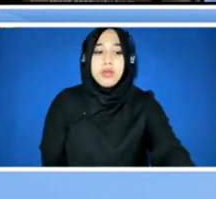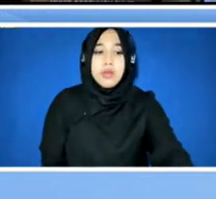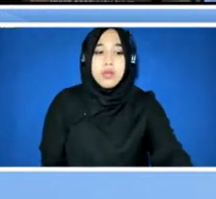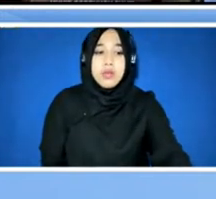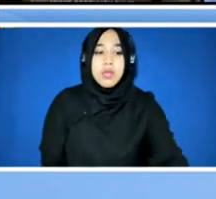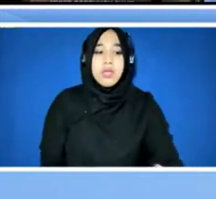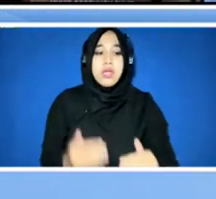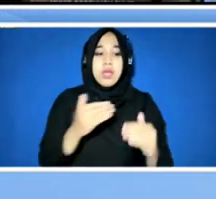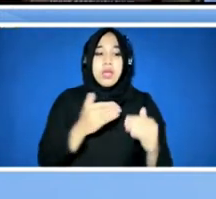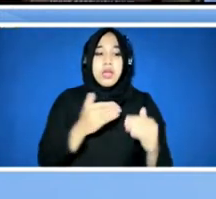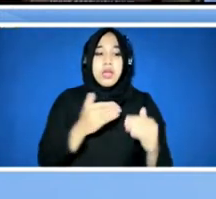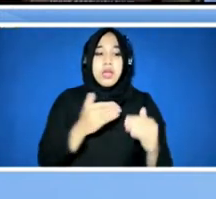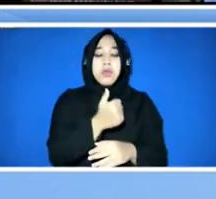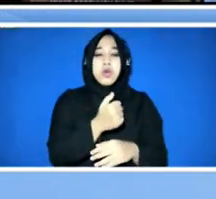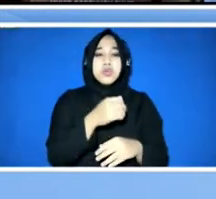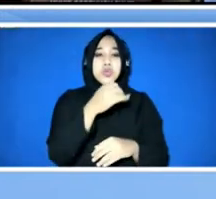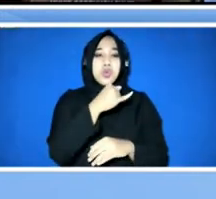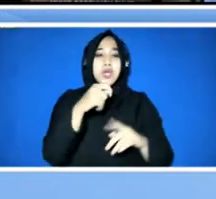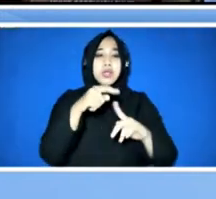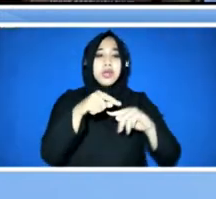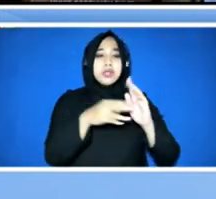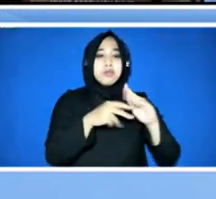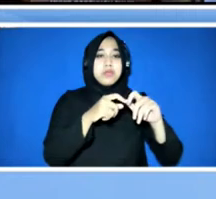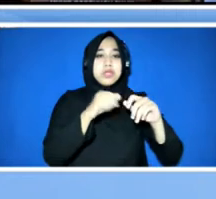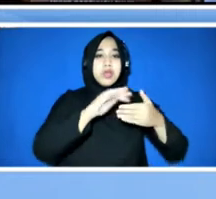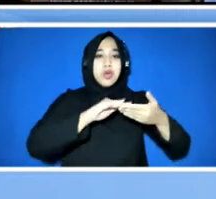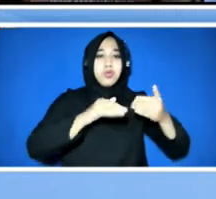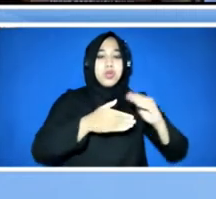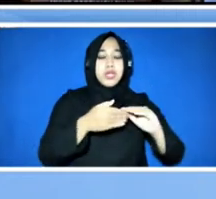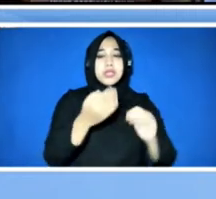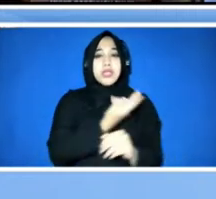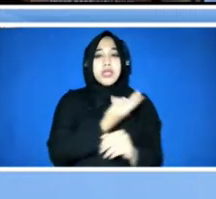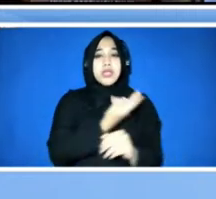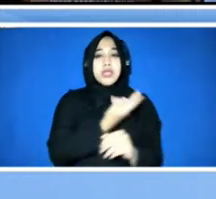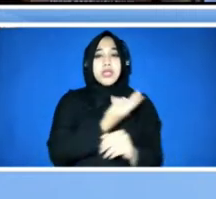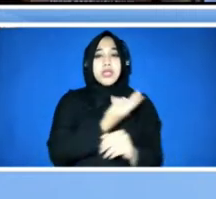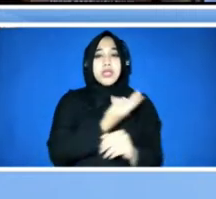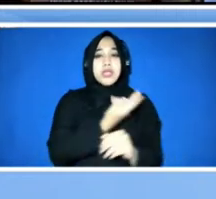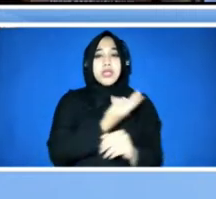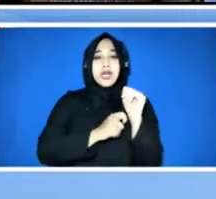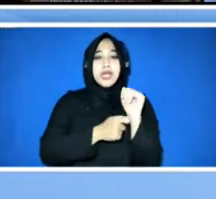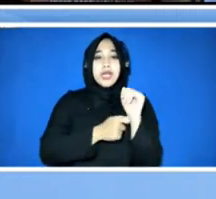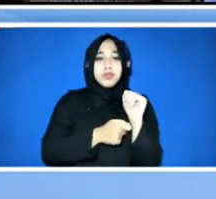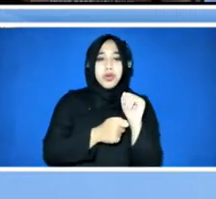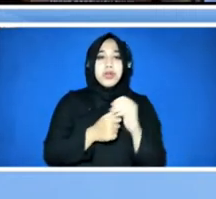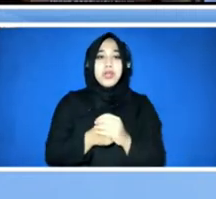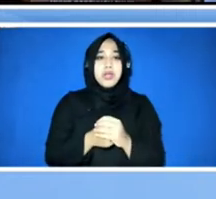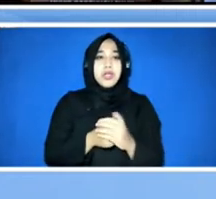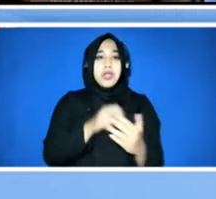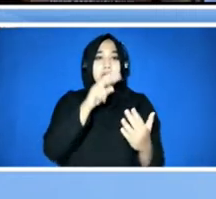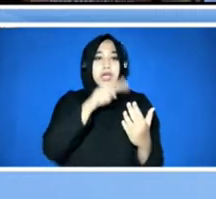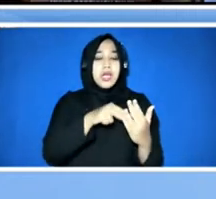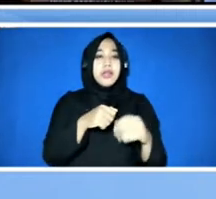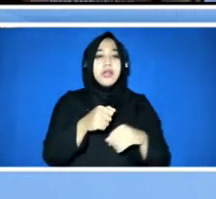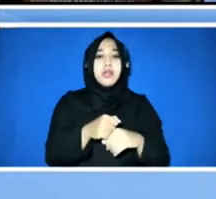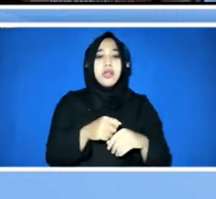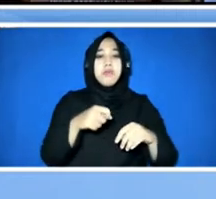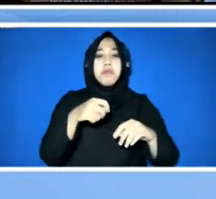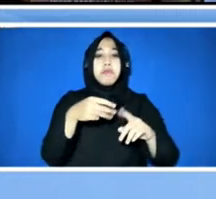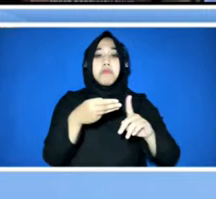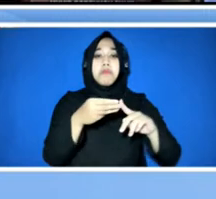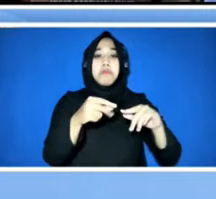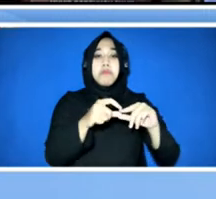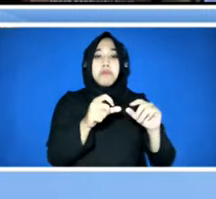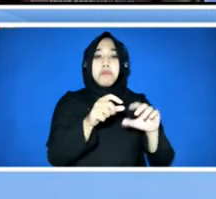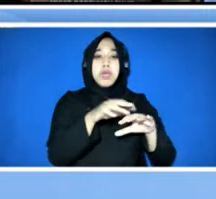komunitas dan kapasitas respon. Kapasitas respon ini dia melihat bed occupancy ratio, dia melihat juga